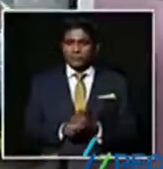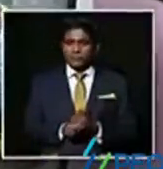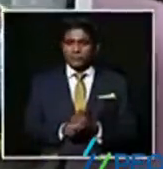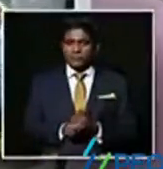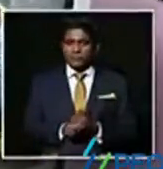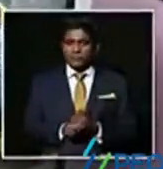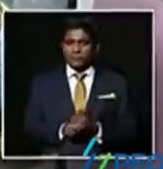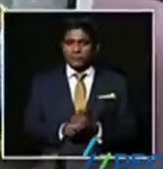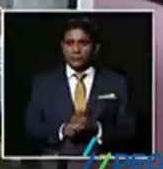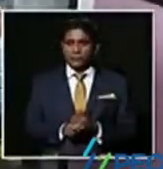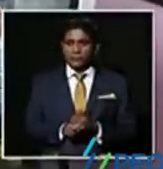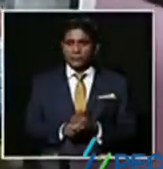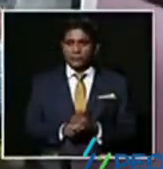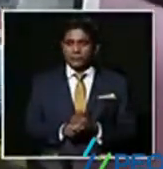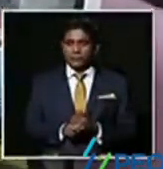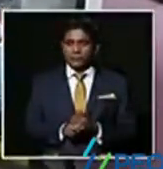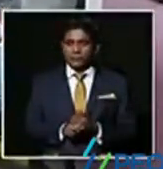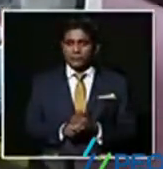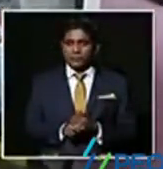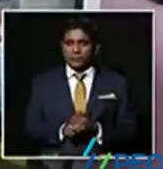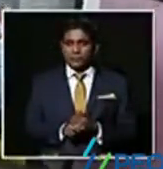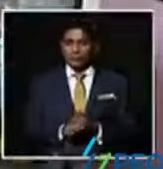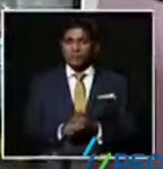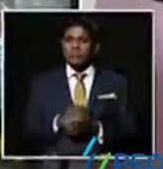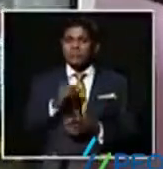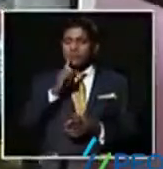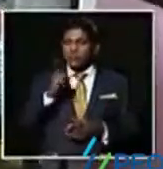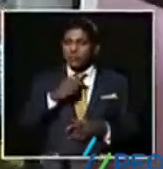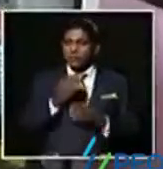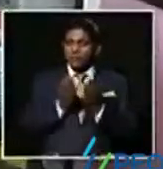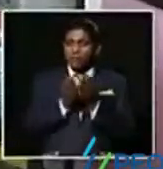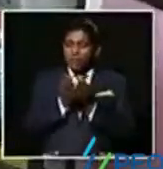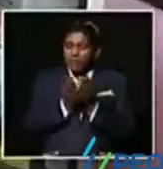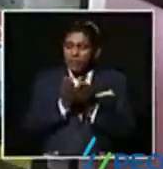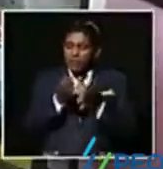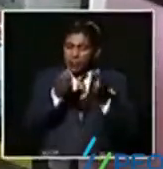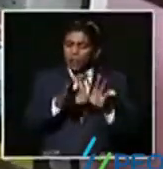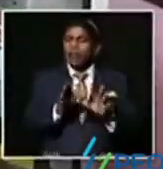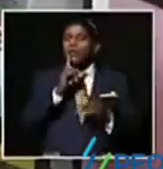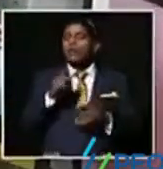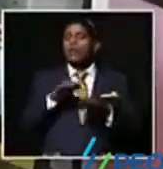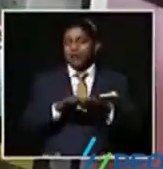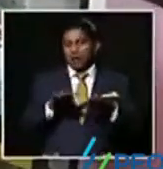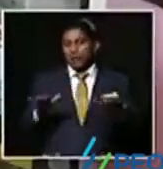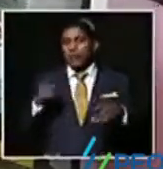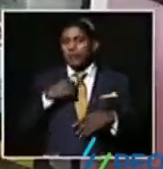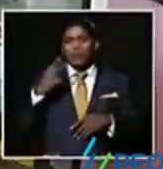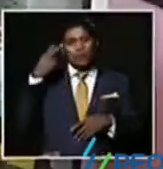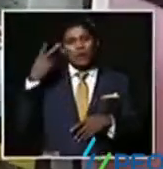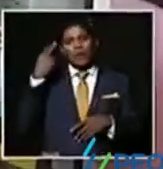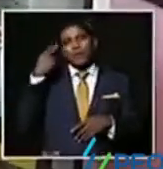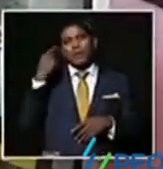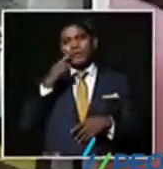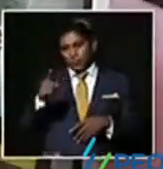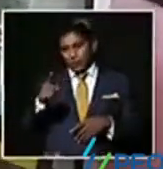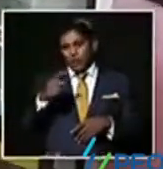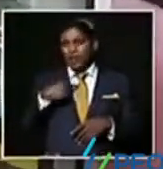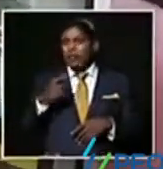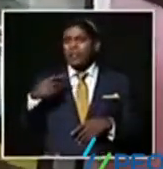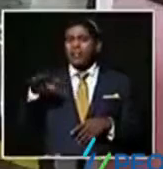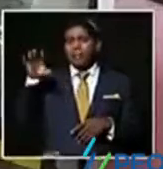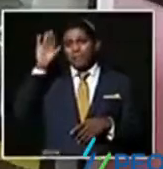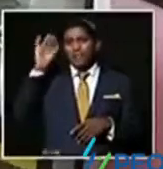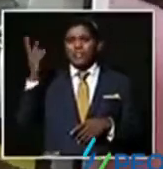පාඩසාලේ යුනිෆෝම් විනයක් ඇතුව ළමයි විභාග ශාලාවට යවන්න ඕන නිසා ඒ ළමයින්ට කොණ්ඩේ කපන්න කිව්වා. ඒ අයට කිව්වම ඒ අය ගණන් ගත්තේ නැහැ.